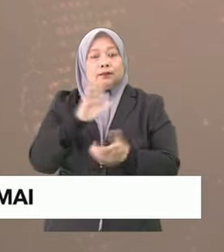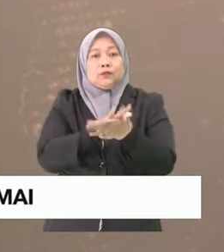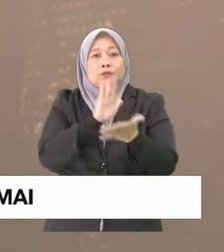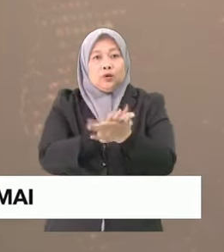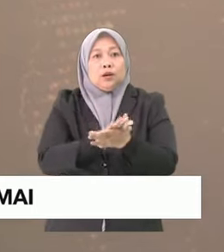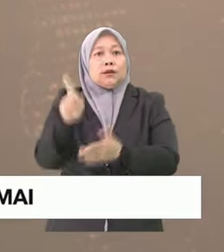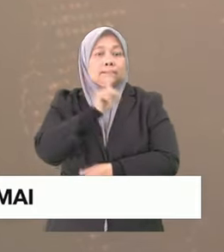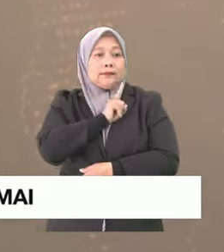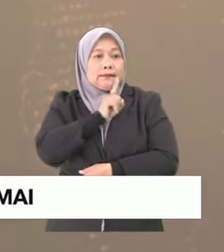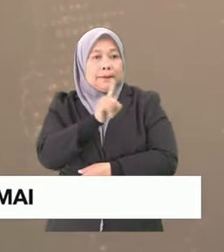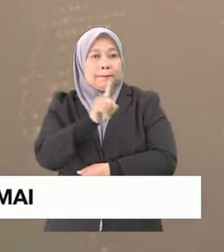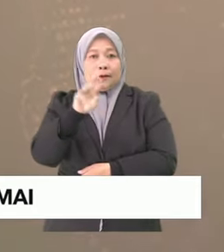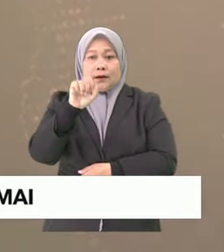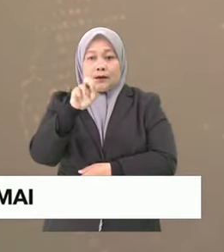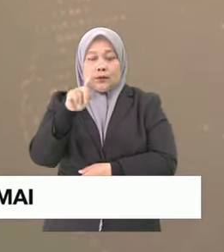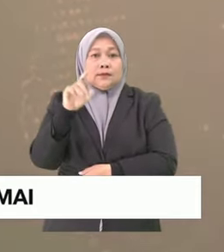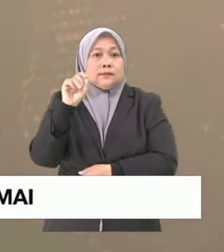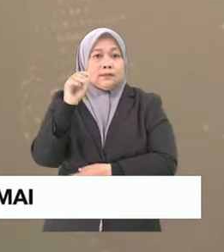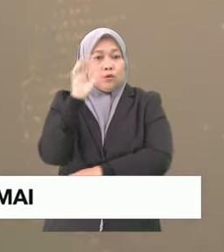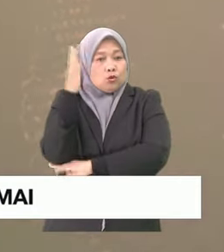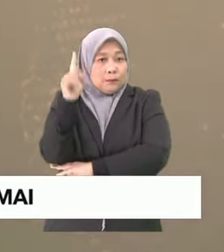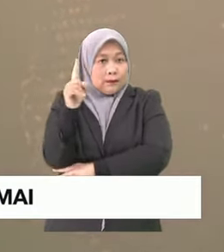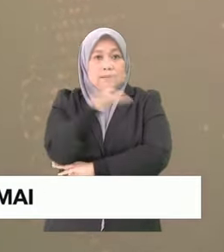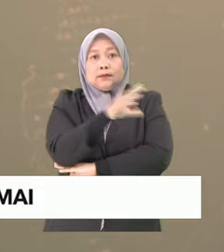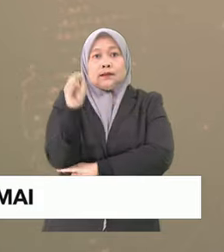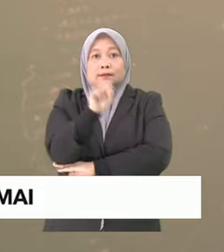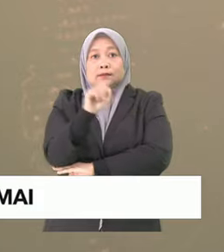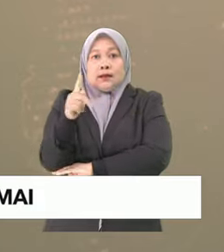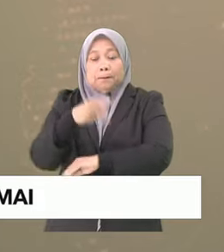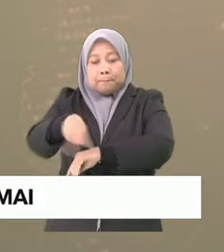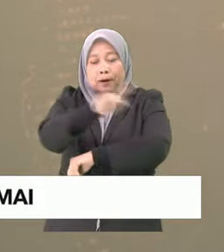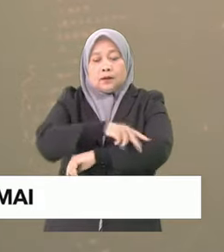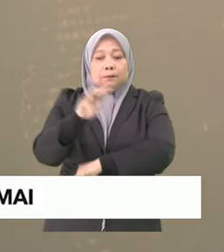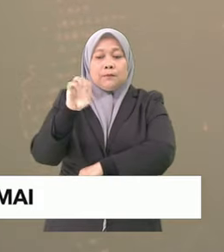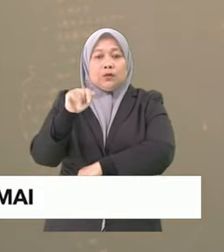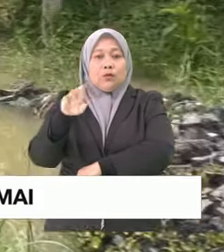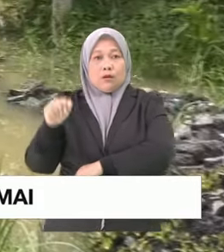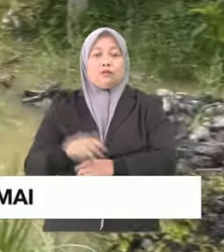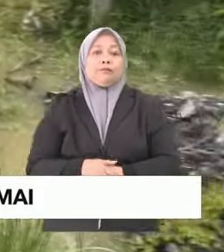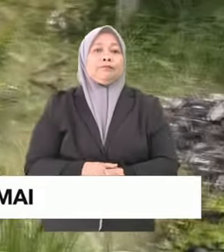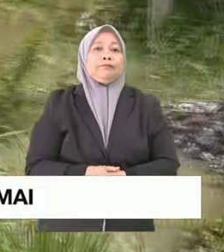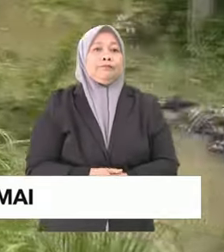Sekolah Agama Rakyat Ariduan Nios Batang dan juga SK Padang Menorah.